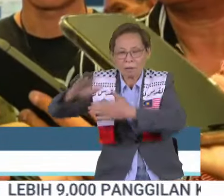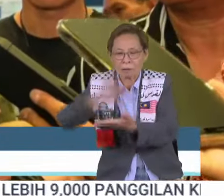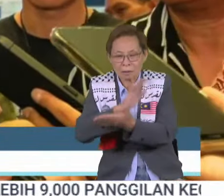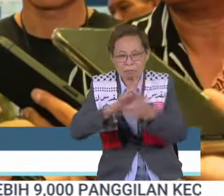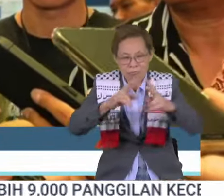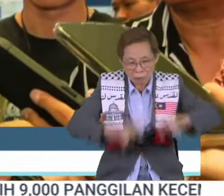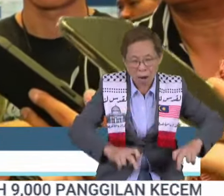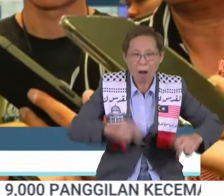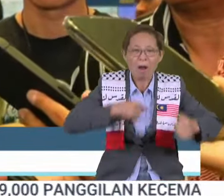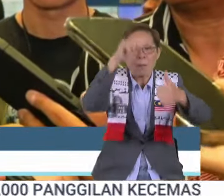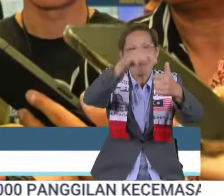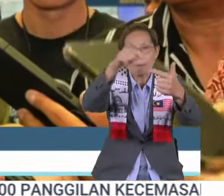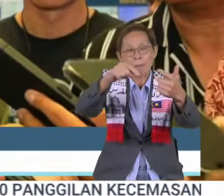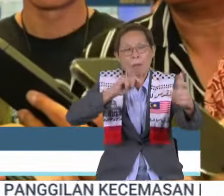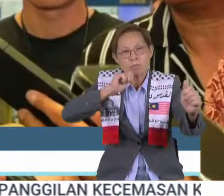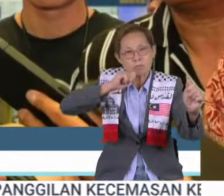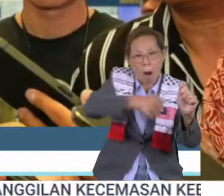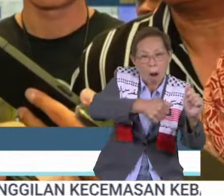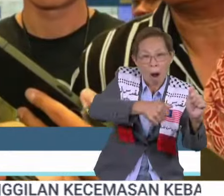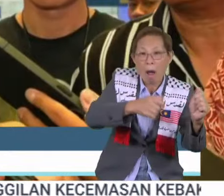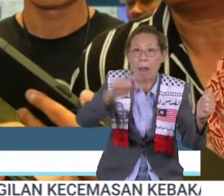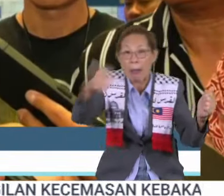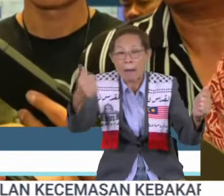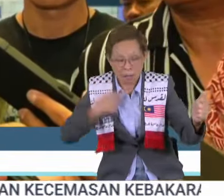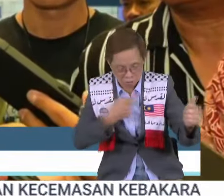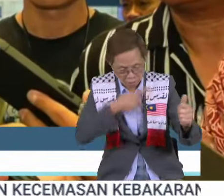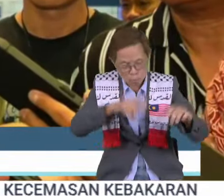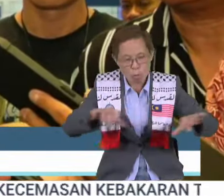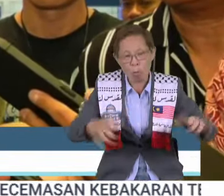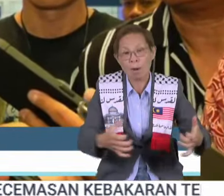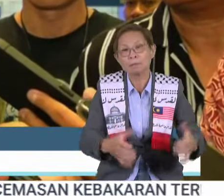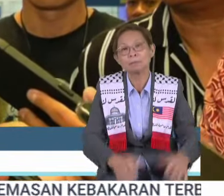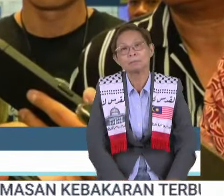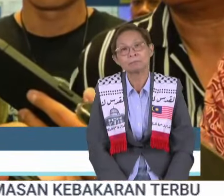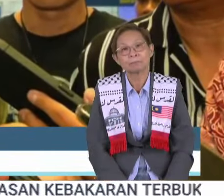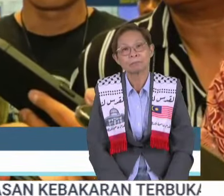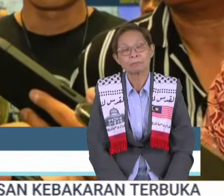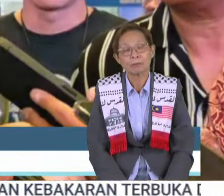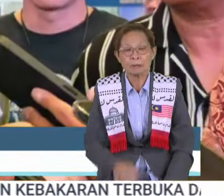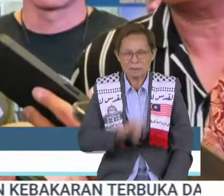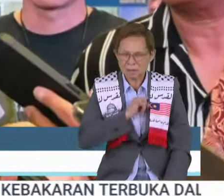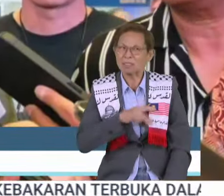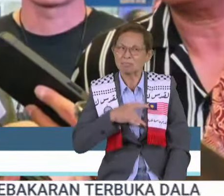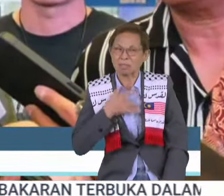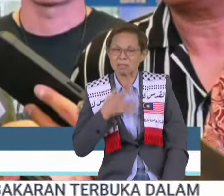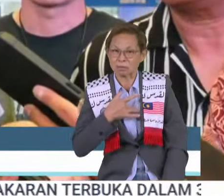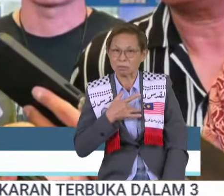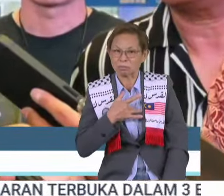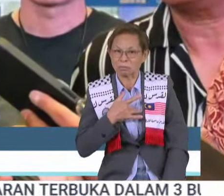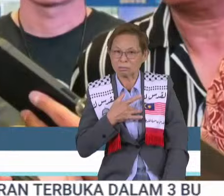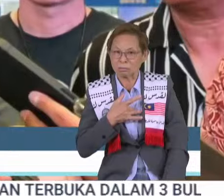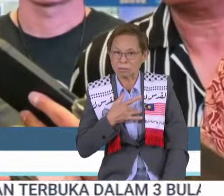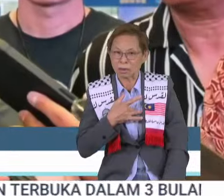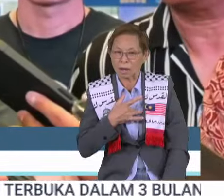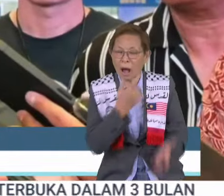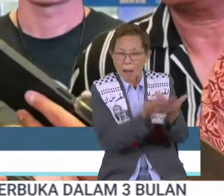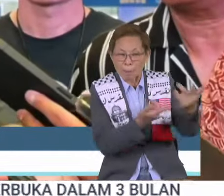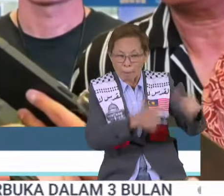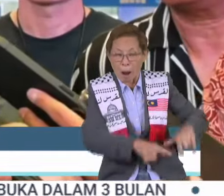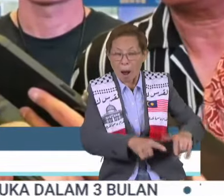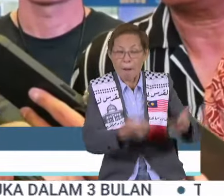siasatan. Namun ada beberapa arahan lain yang kita perlu laksanakan dan saya rasa mengambil daripada insiden